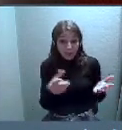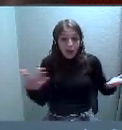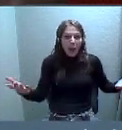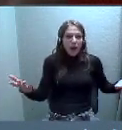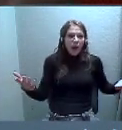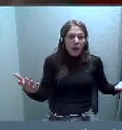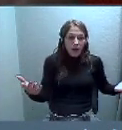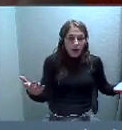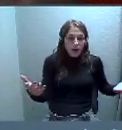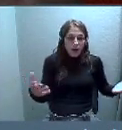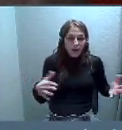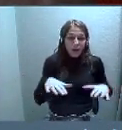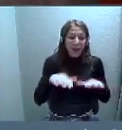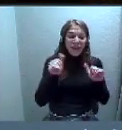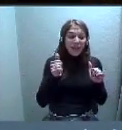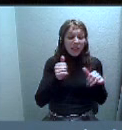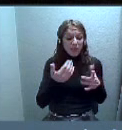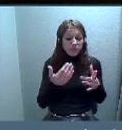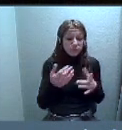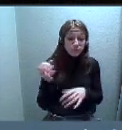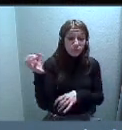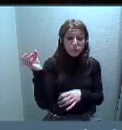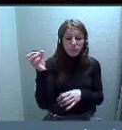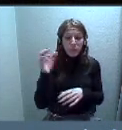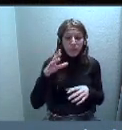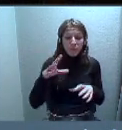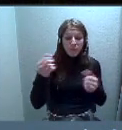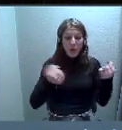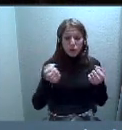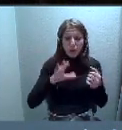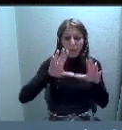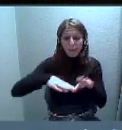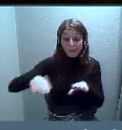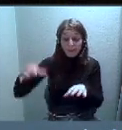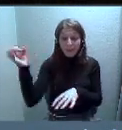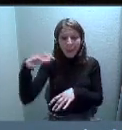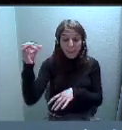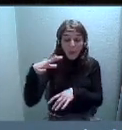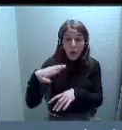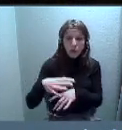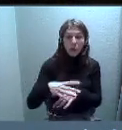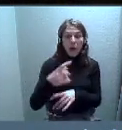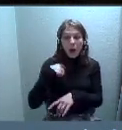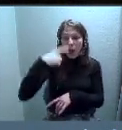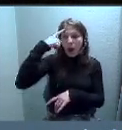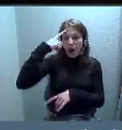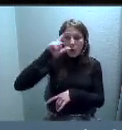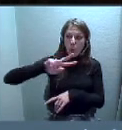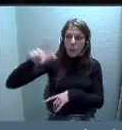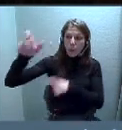on se garerait moins sur les trottoirs et sur les passages sculptés, et on pensera un peu plus à l'autre en général.